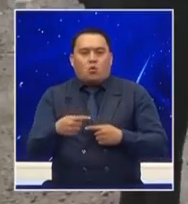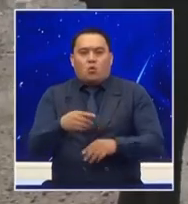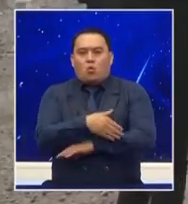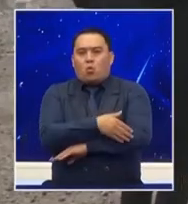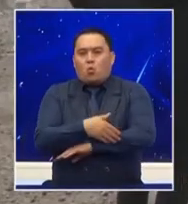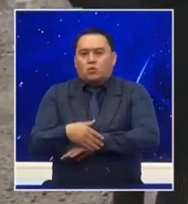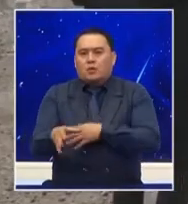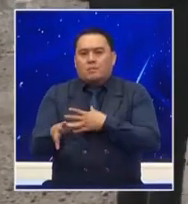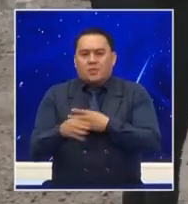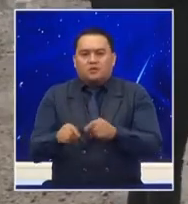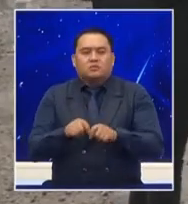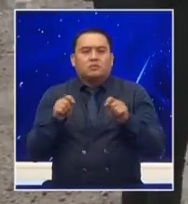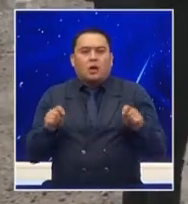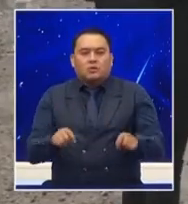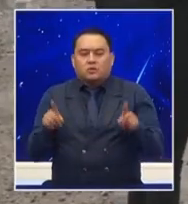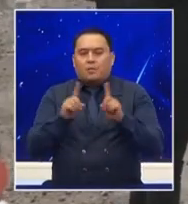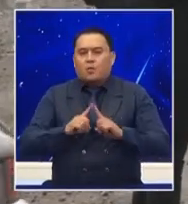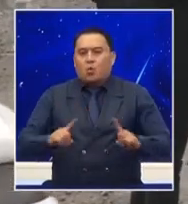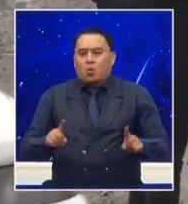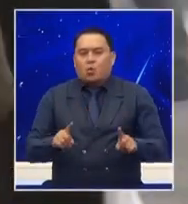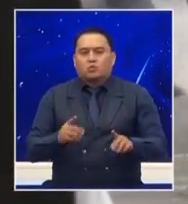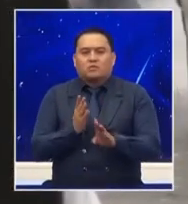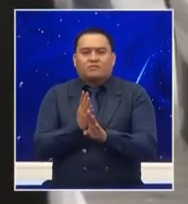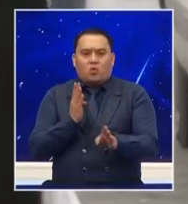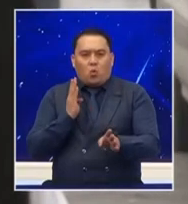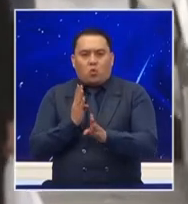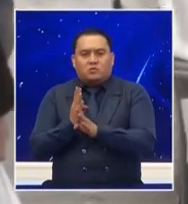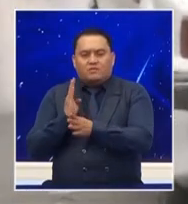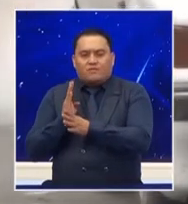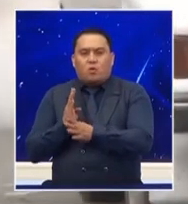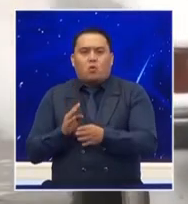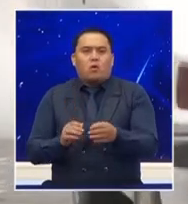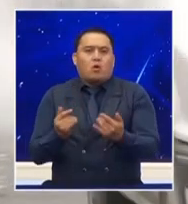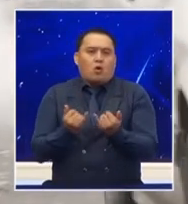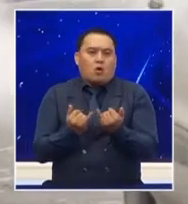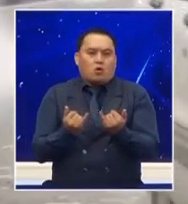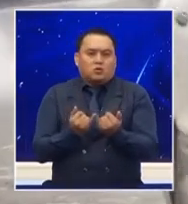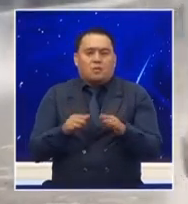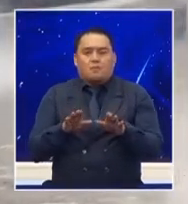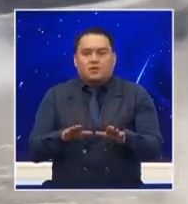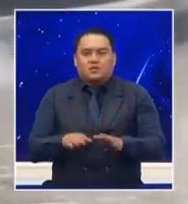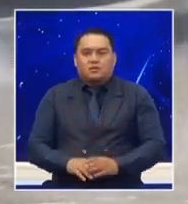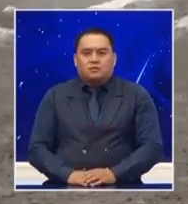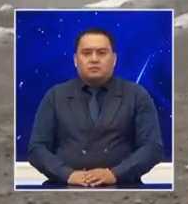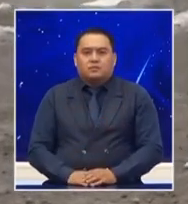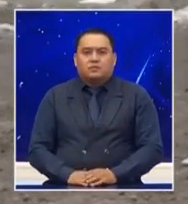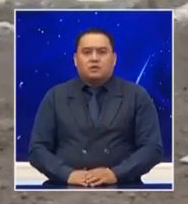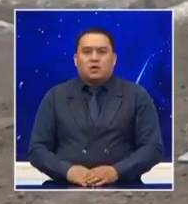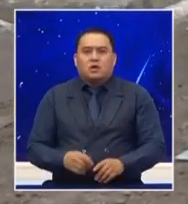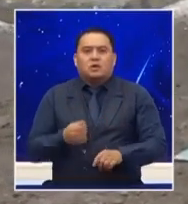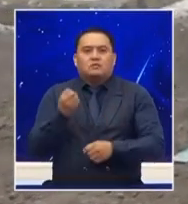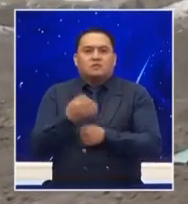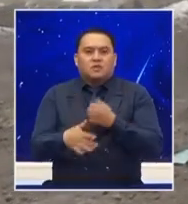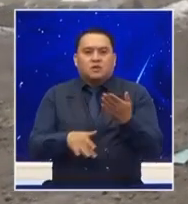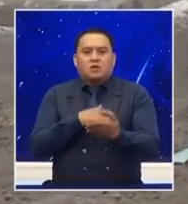улицу, вместе они создают своеобразную зону тяготения не только для приезжих гостей, но и местных жителей. Находясь в самом